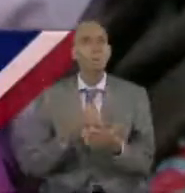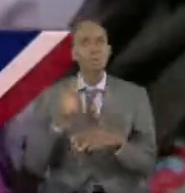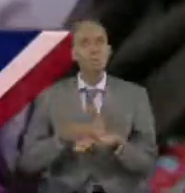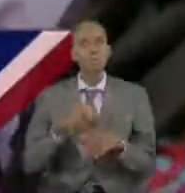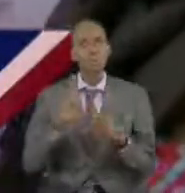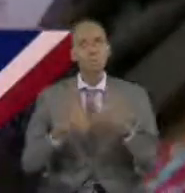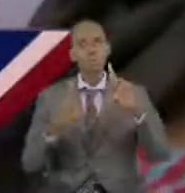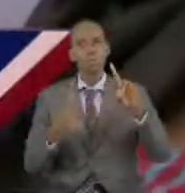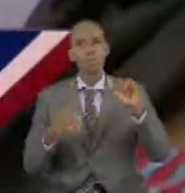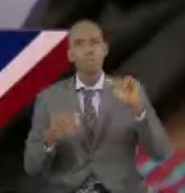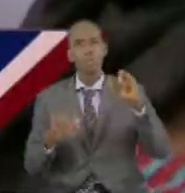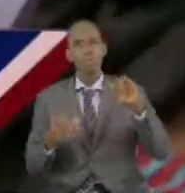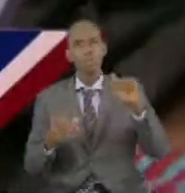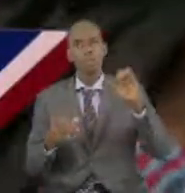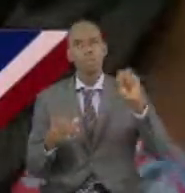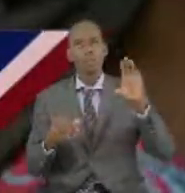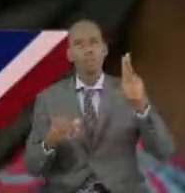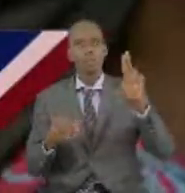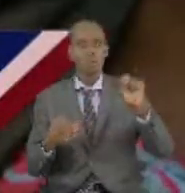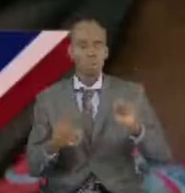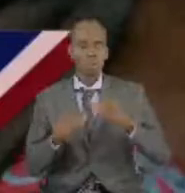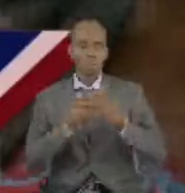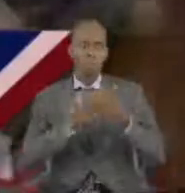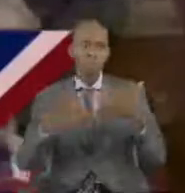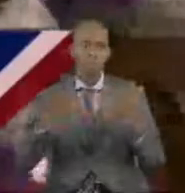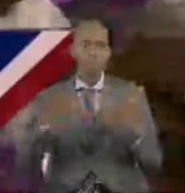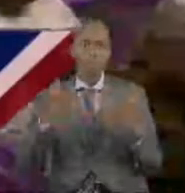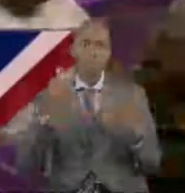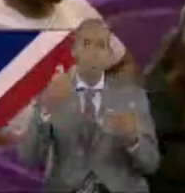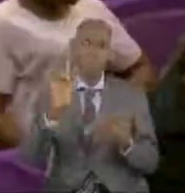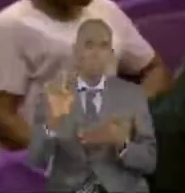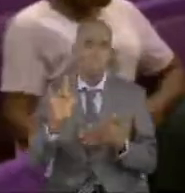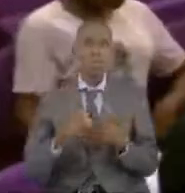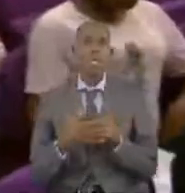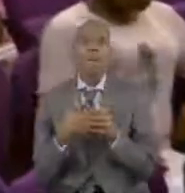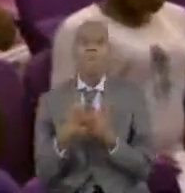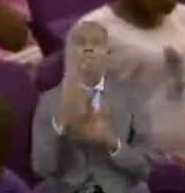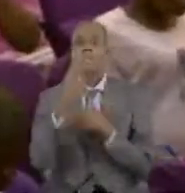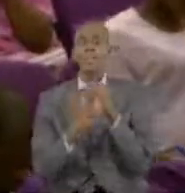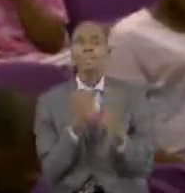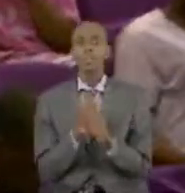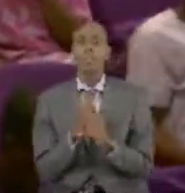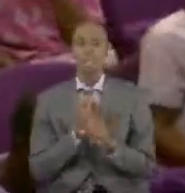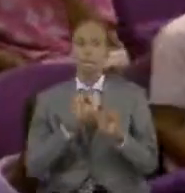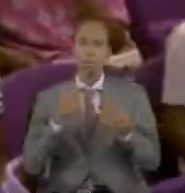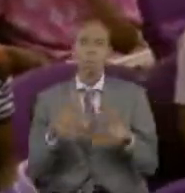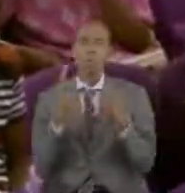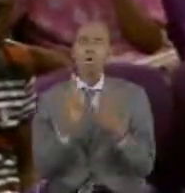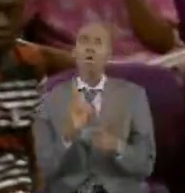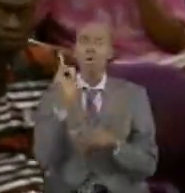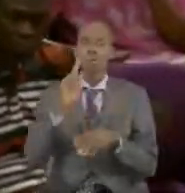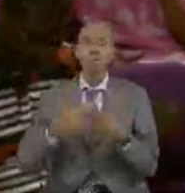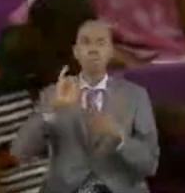damas dans le verset 18 heures trois ans plus tard je monte à jérusalem